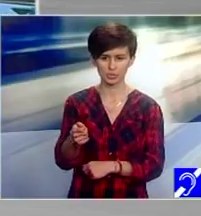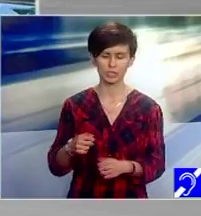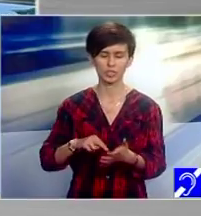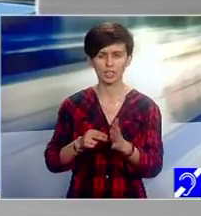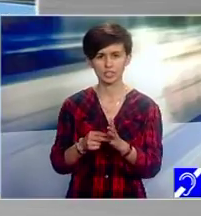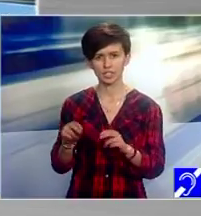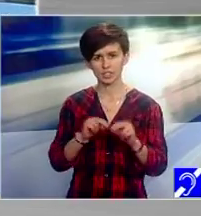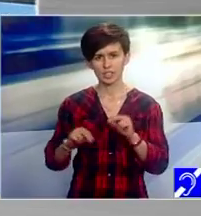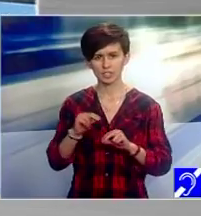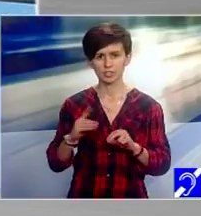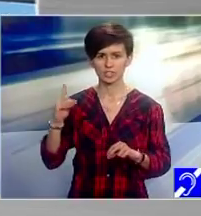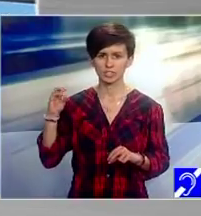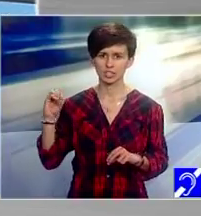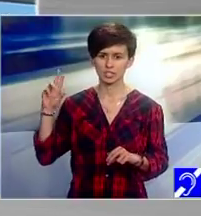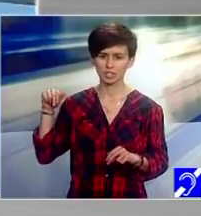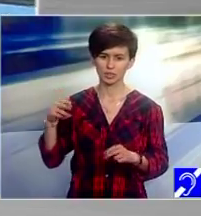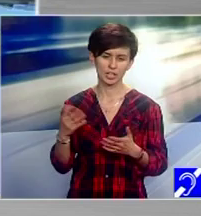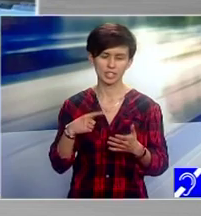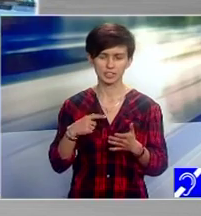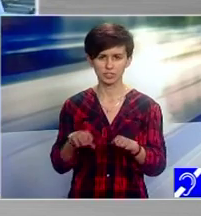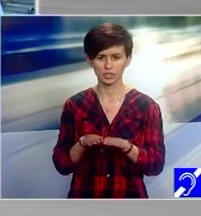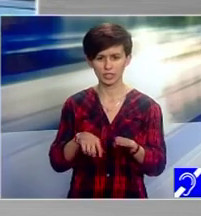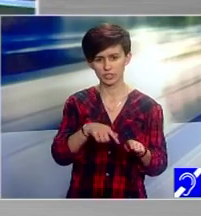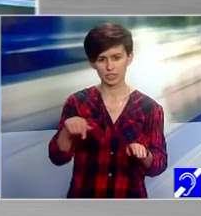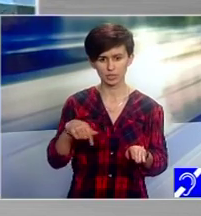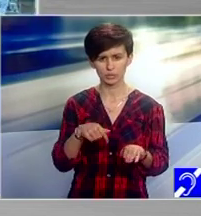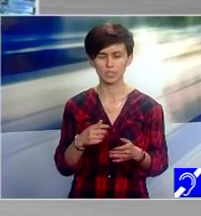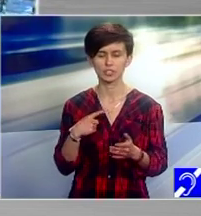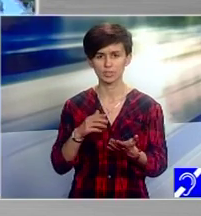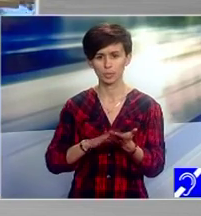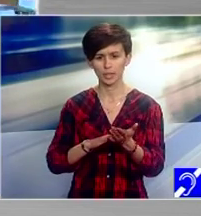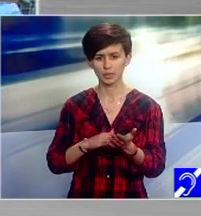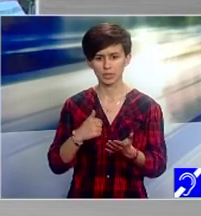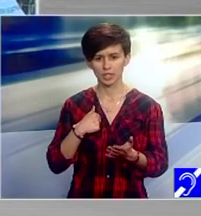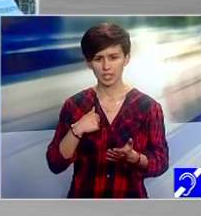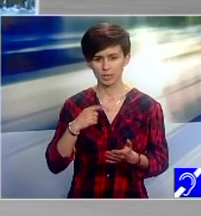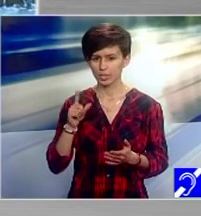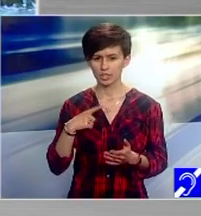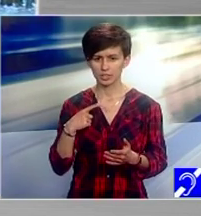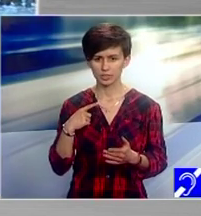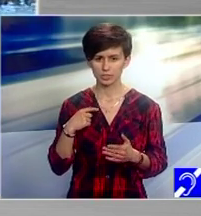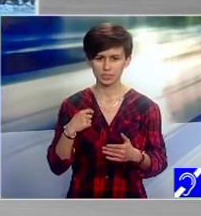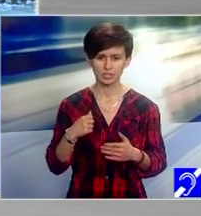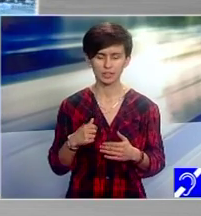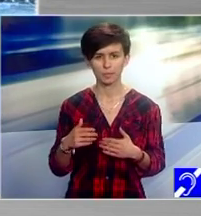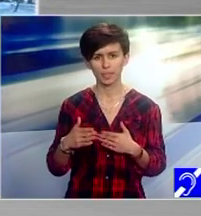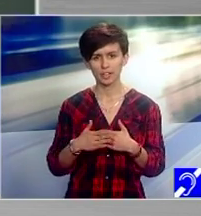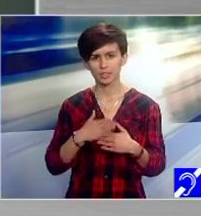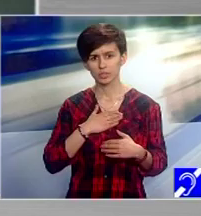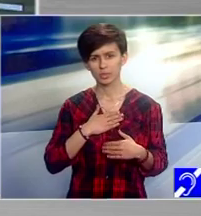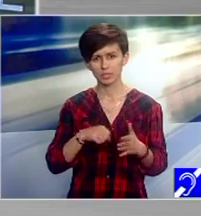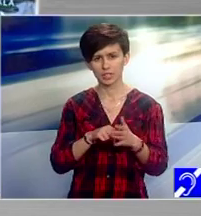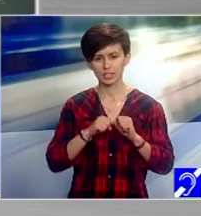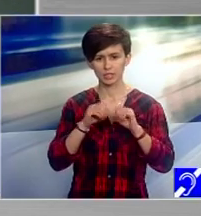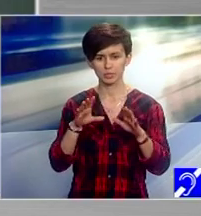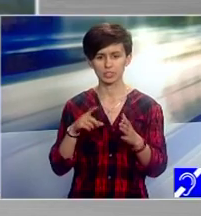Cluj-Napoca, din care fac parte și colegii noștri Raluca, Mihai și Bogdan. Este și motivul pentru care astăzi nu sunt alături de mine în emisiune, pentru că sunt